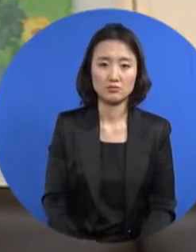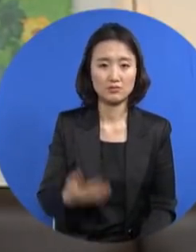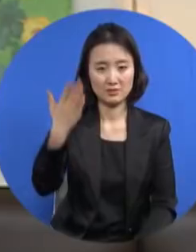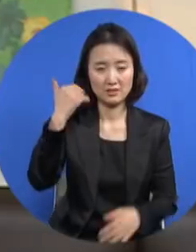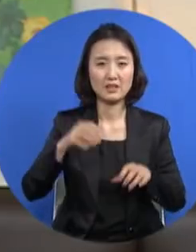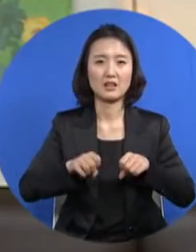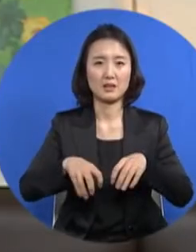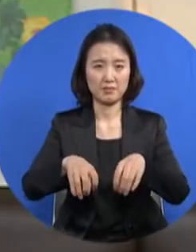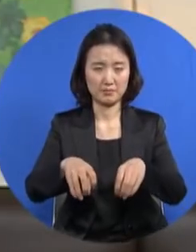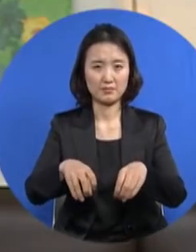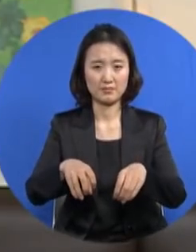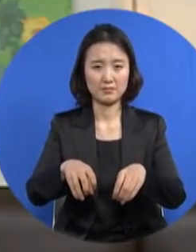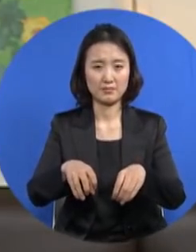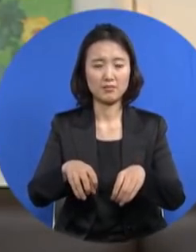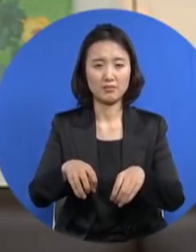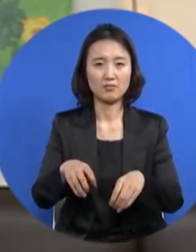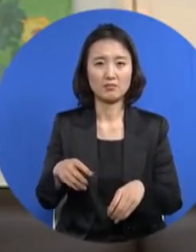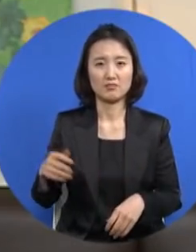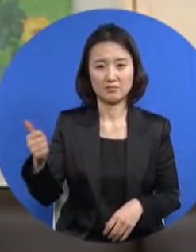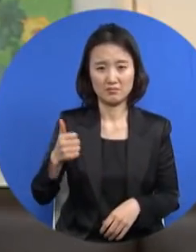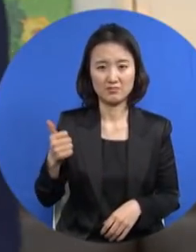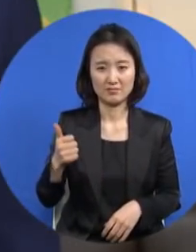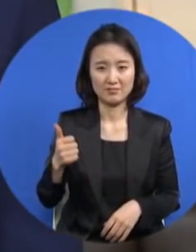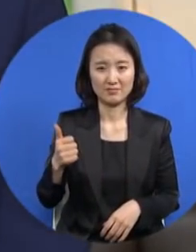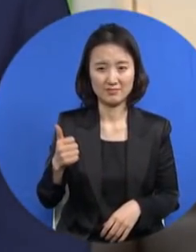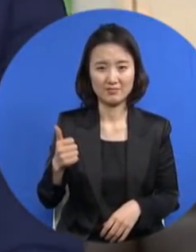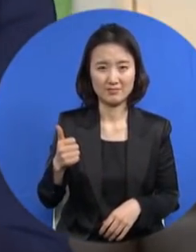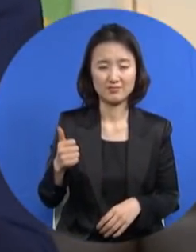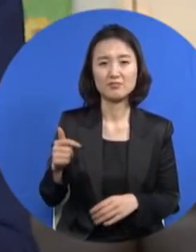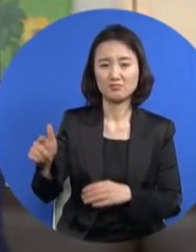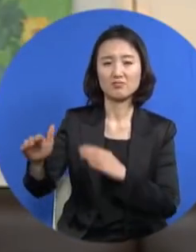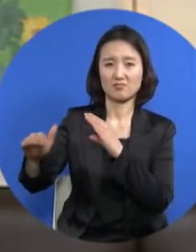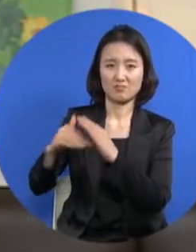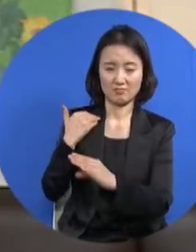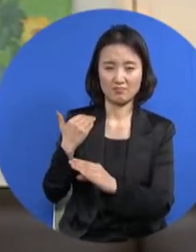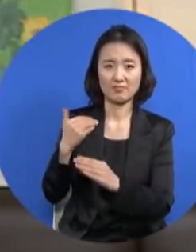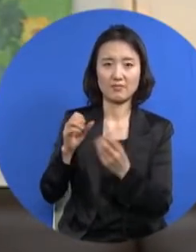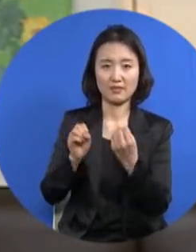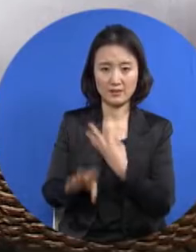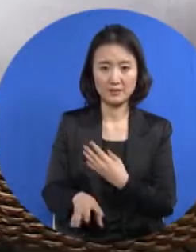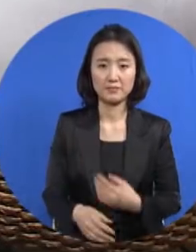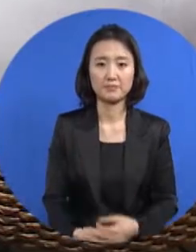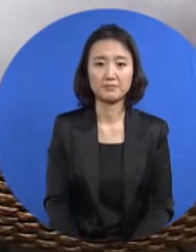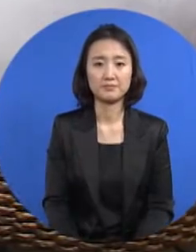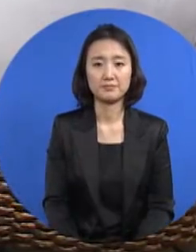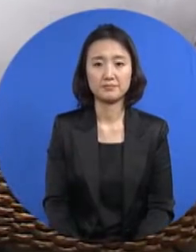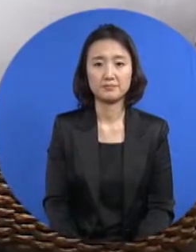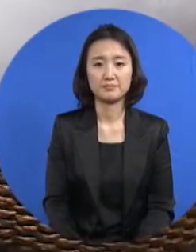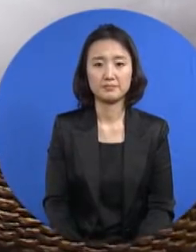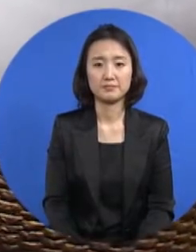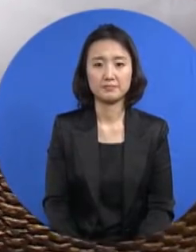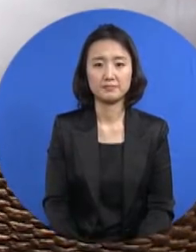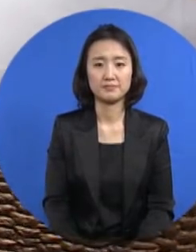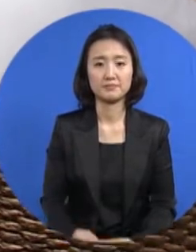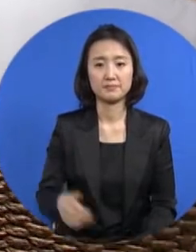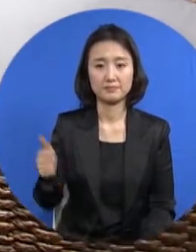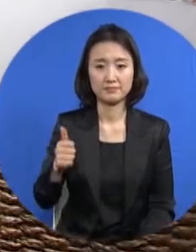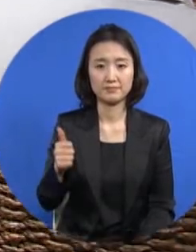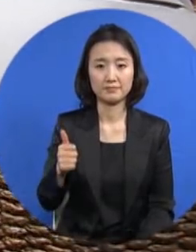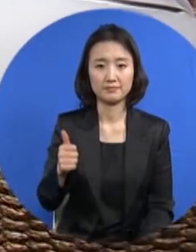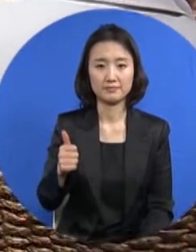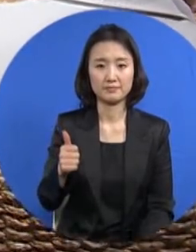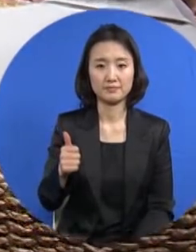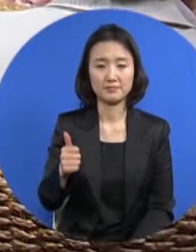그렇죠. 김밥집에서 왔죠. 도시락집에서. 제가 도시락을 하고 있는 거죠. 그 다행히 그분이 오셔서 지금